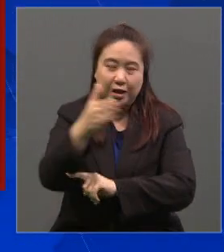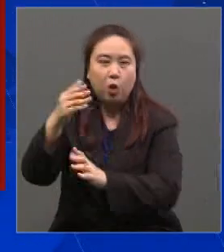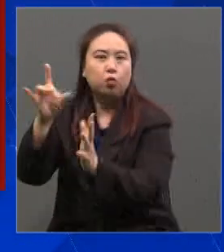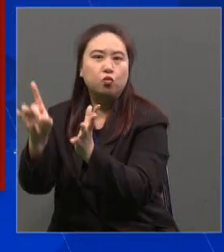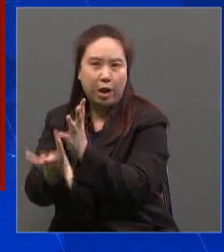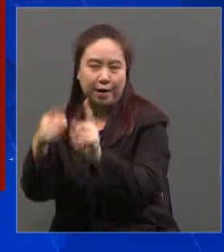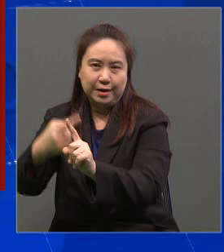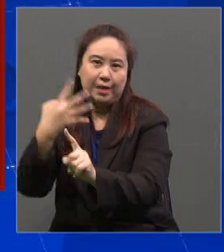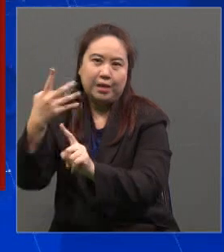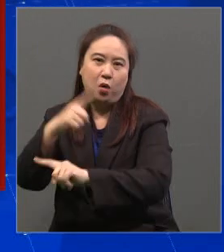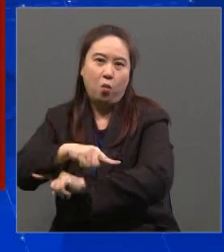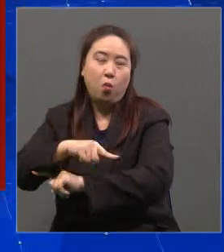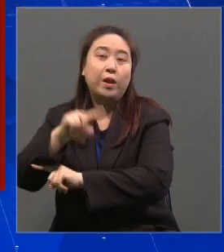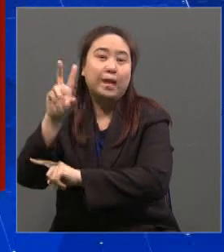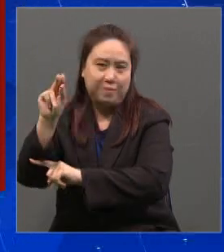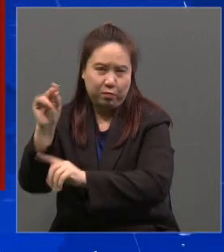ครับ